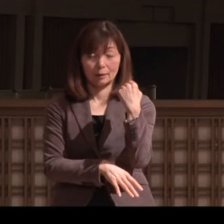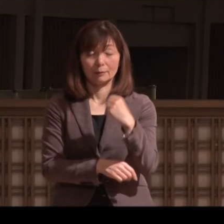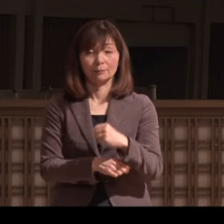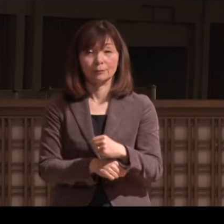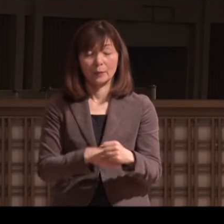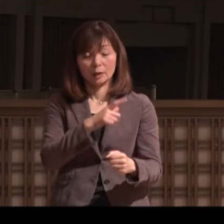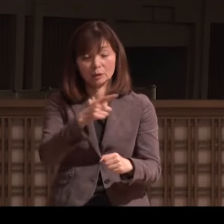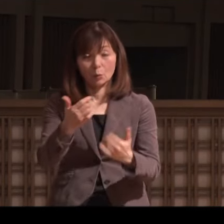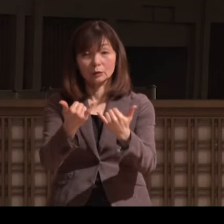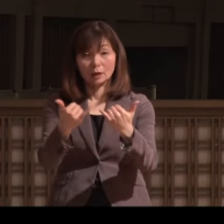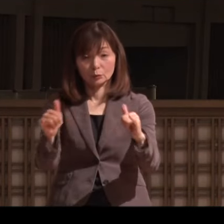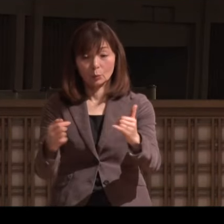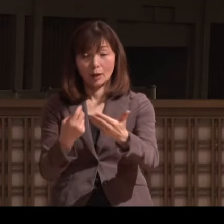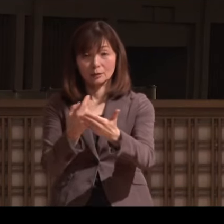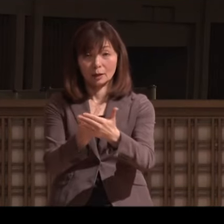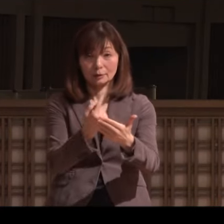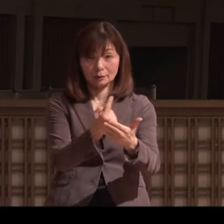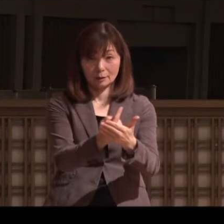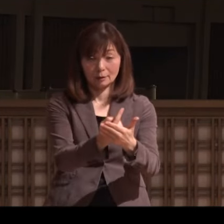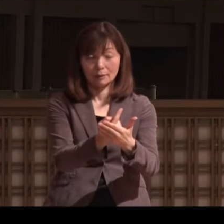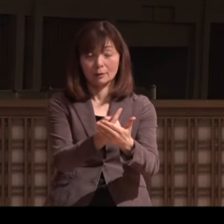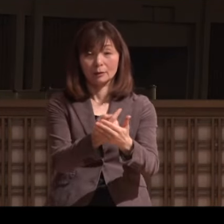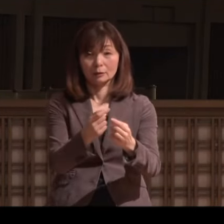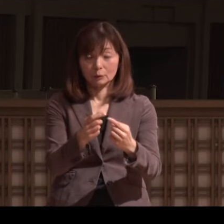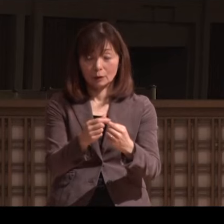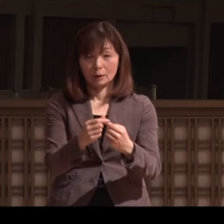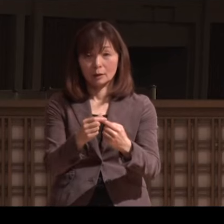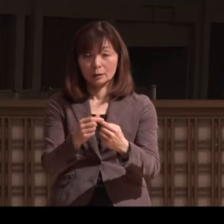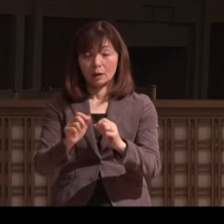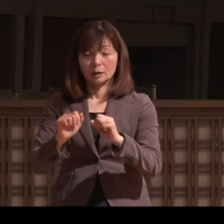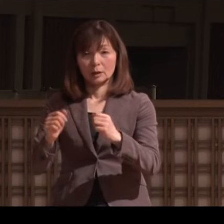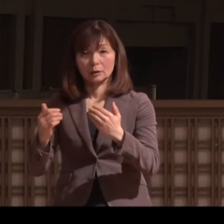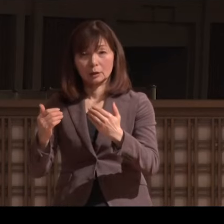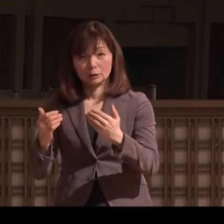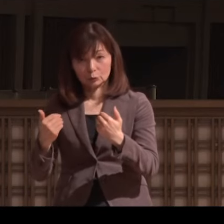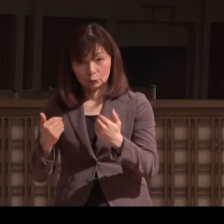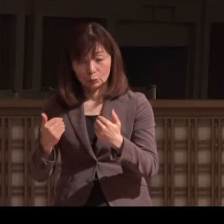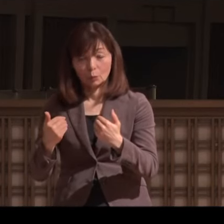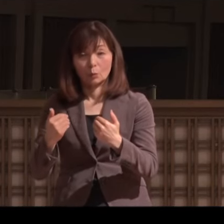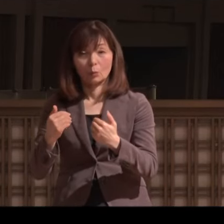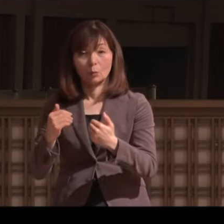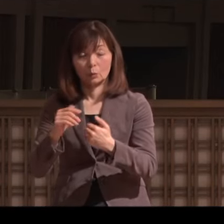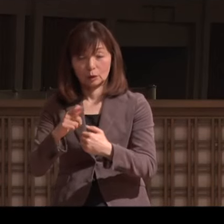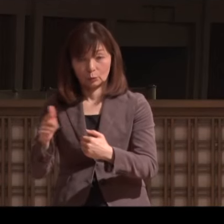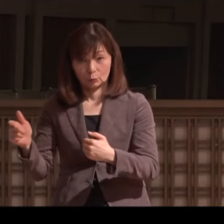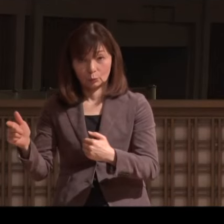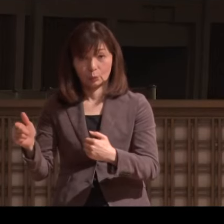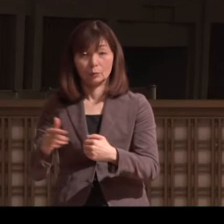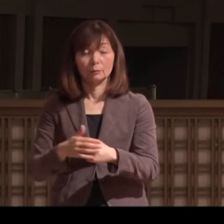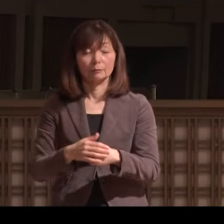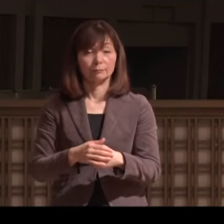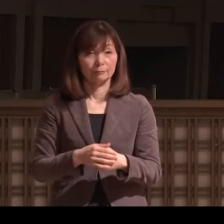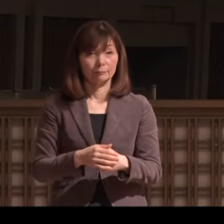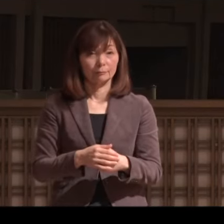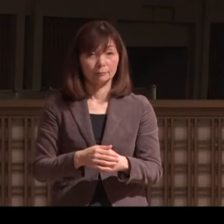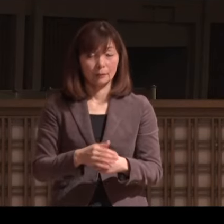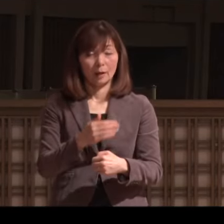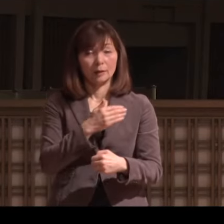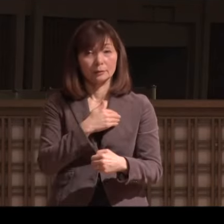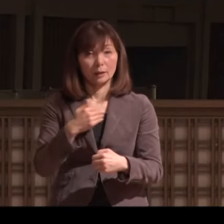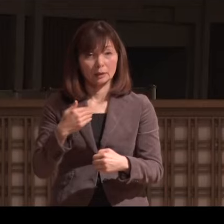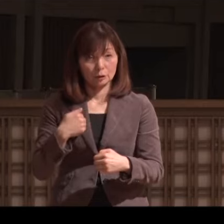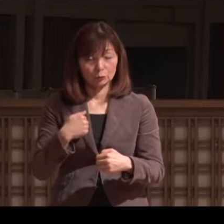方々が三角したりとかそれからえやらなければならないことやえーできるうんできる